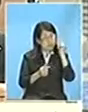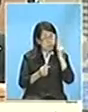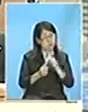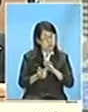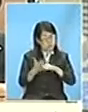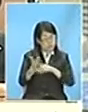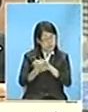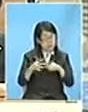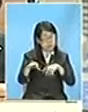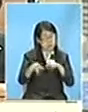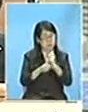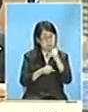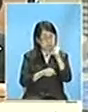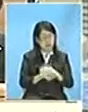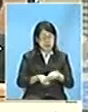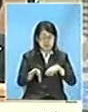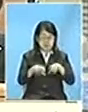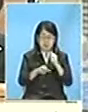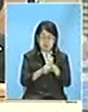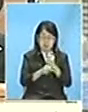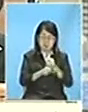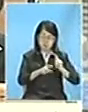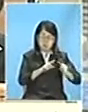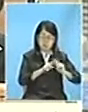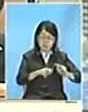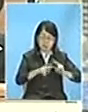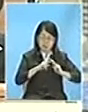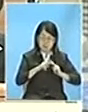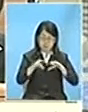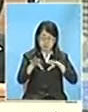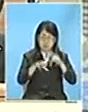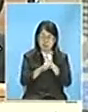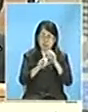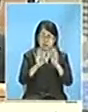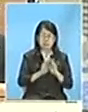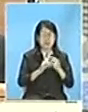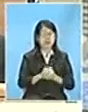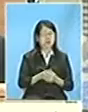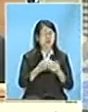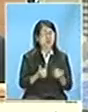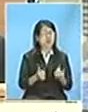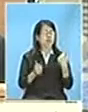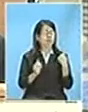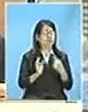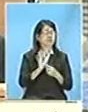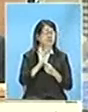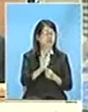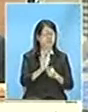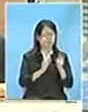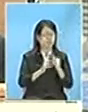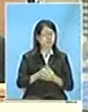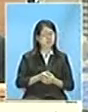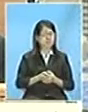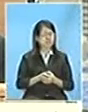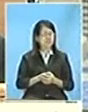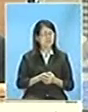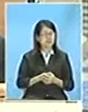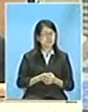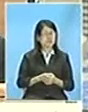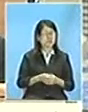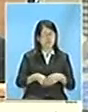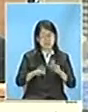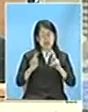านะครับควรจะเป็นเอกภาพอย่างไรนะแล้ววันนี้มีการเสนอเข้ามานะครับเป็นเรื่องของปล่อยให้เป็นเรื่องของแต่ละ